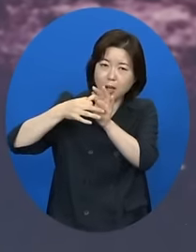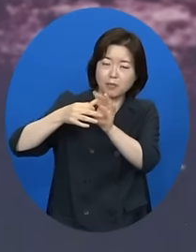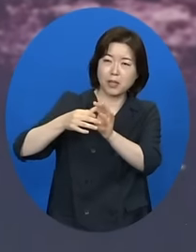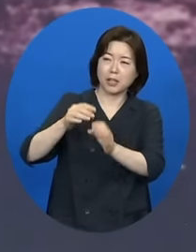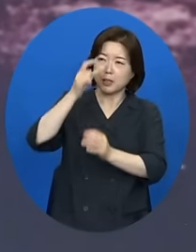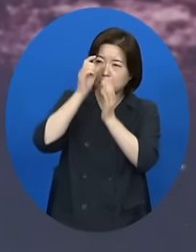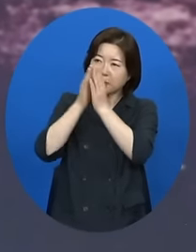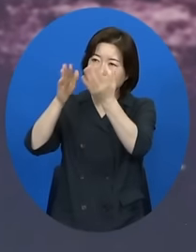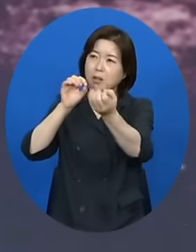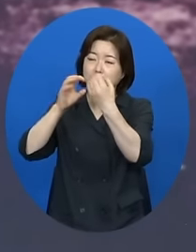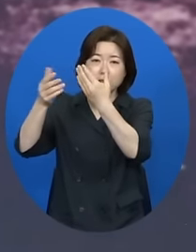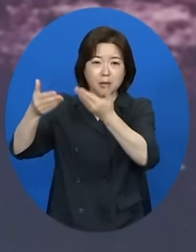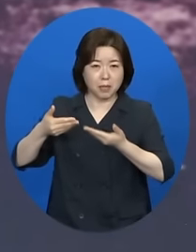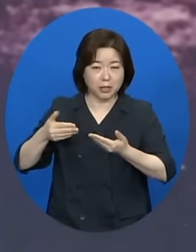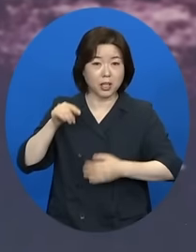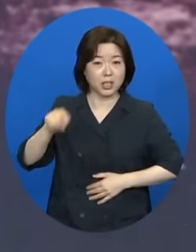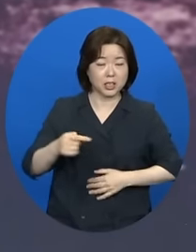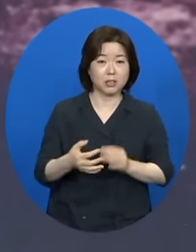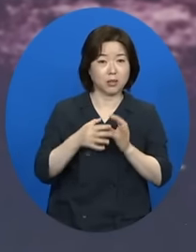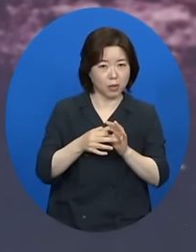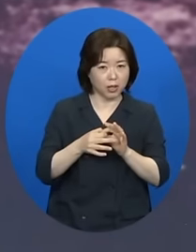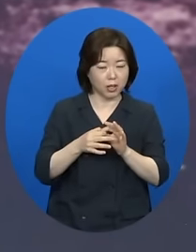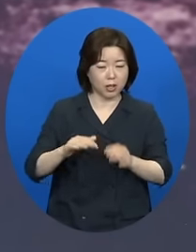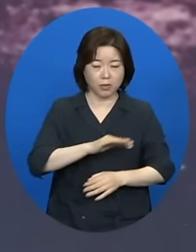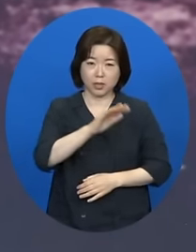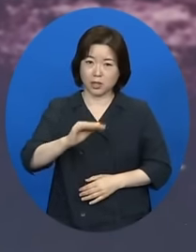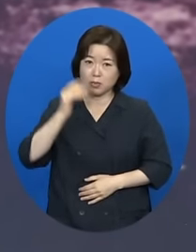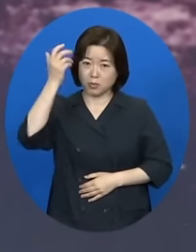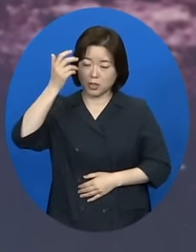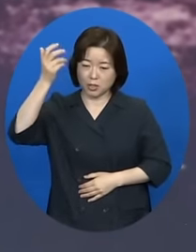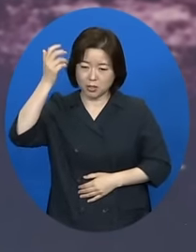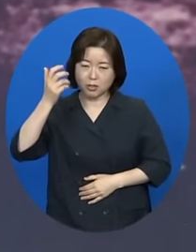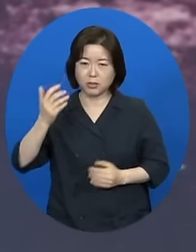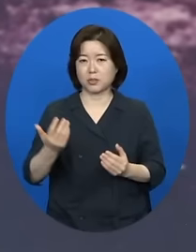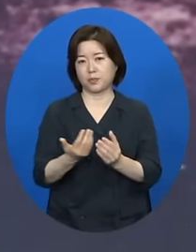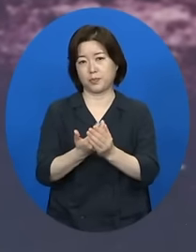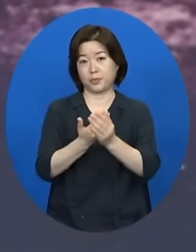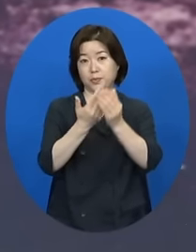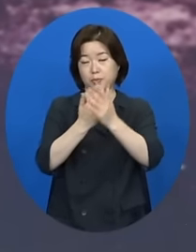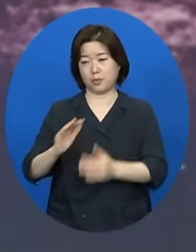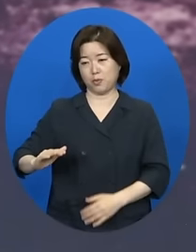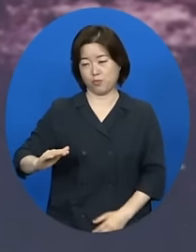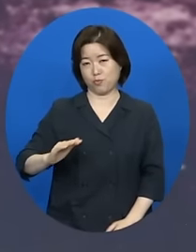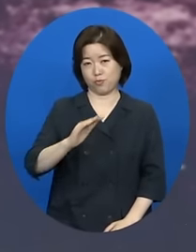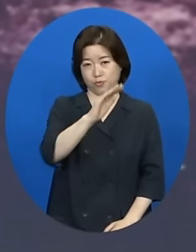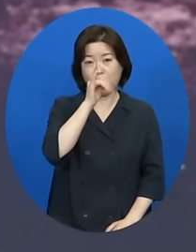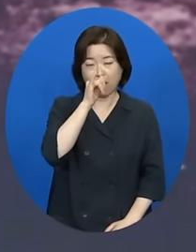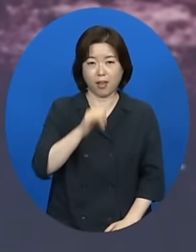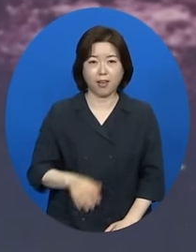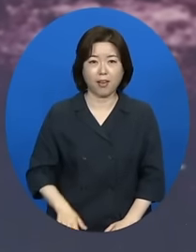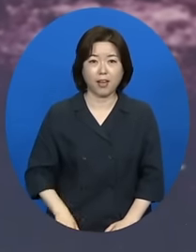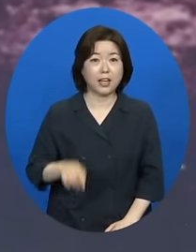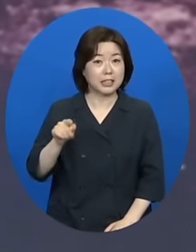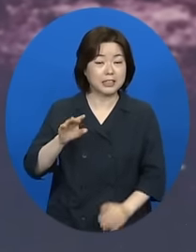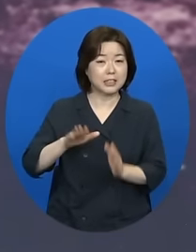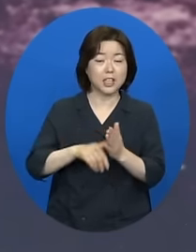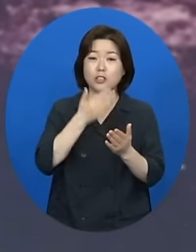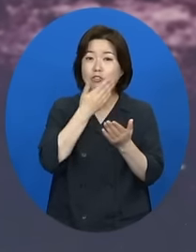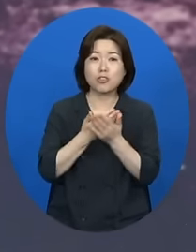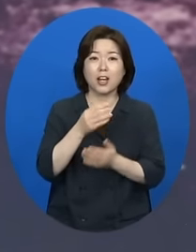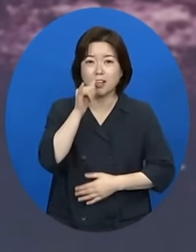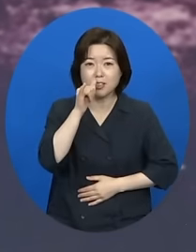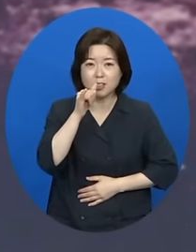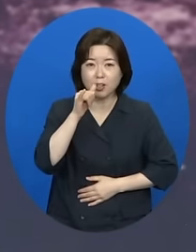받고 이런 관계들이 굉장히 우리의 영적인 성장을 가져오게 됩니다. 그런데 굉장히 중요한 요인이 있는데 바로